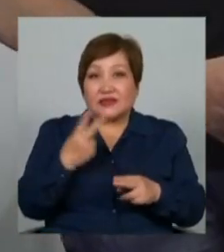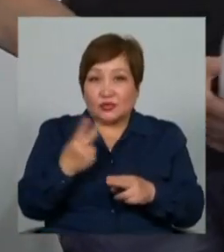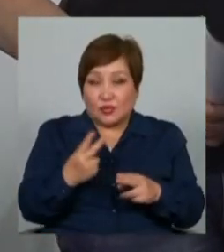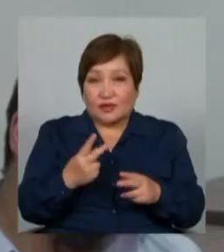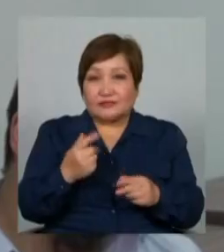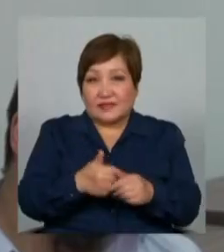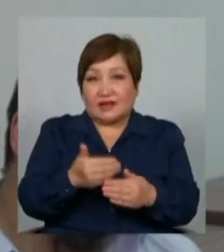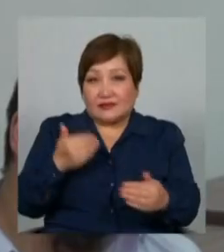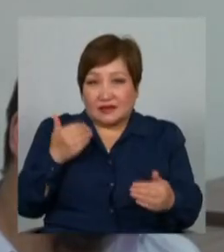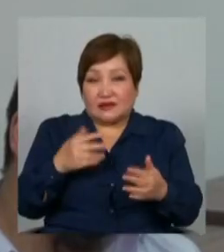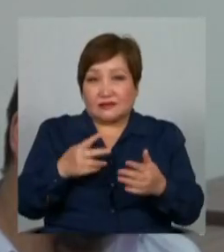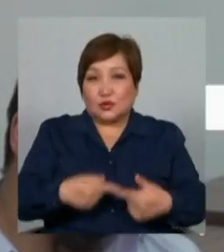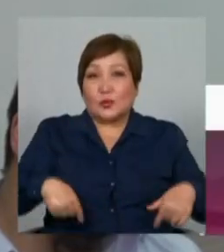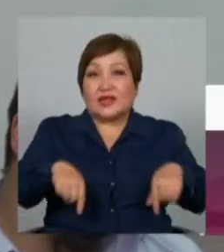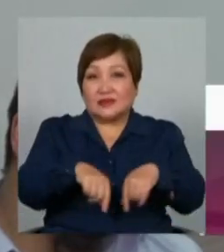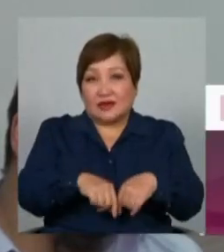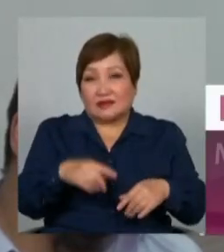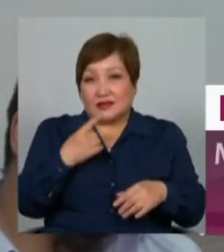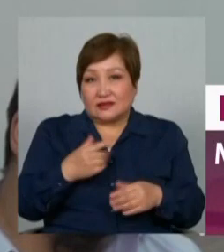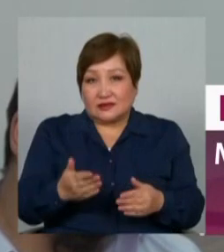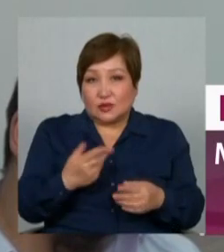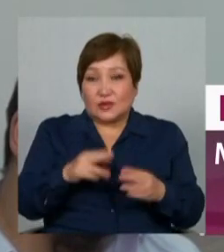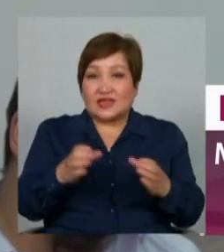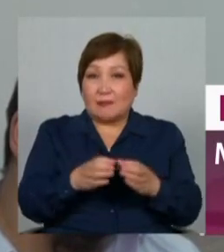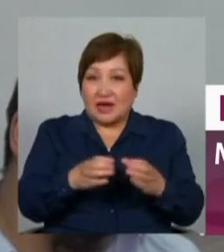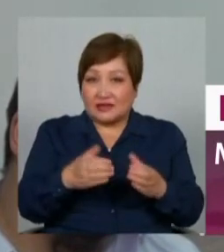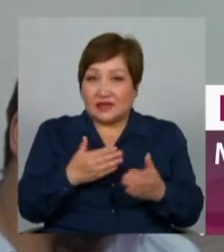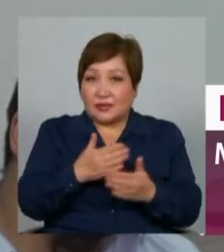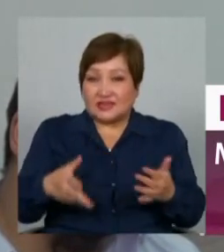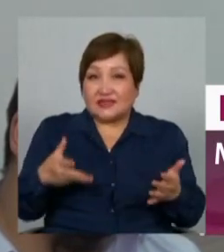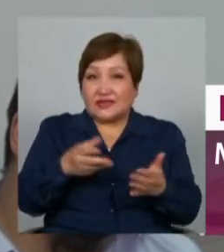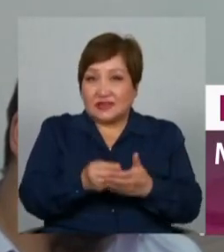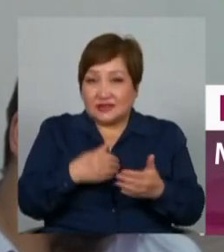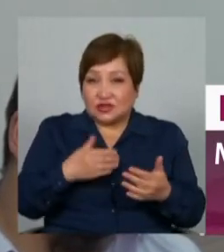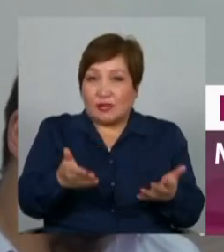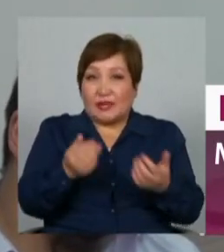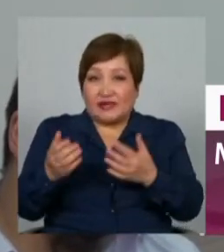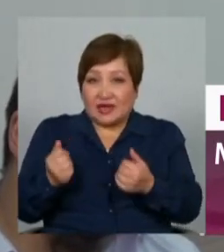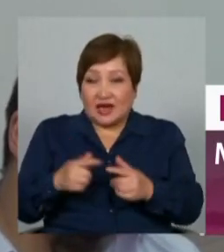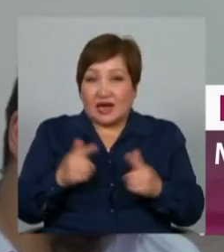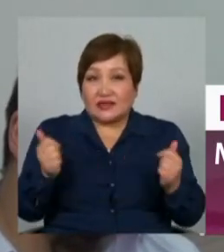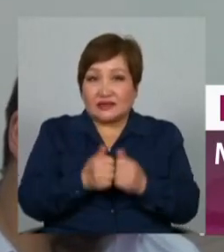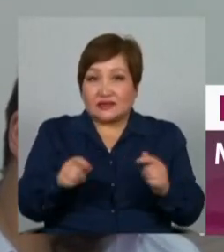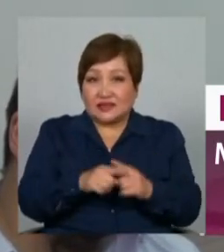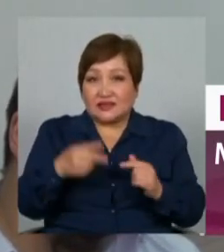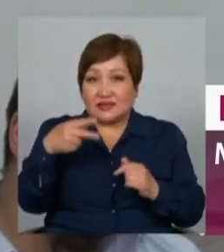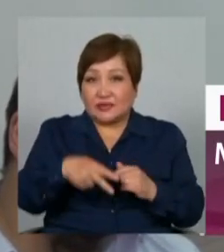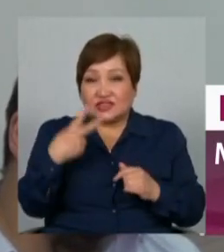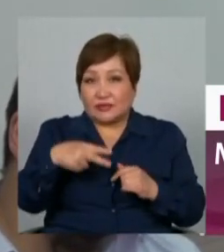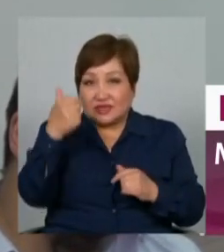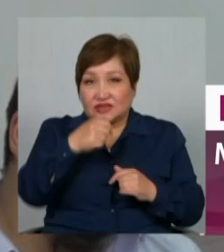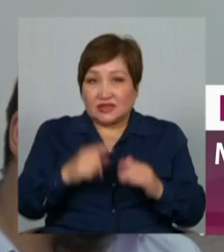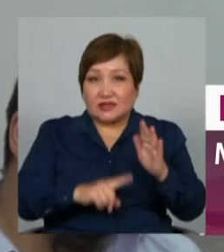ұйымдастырған. Біз осы компанияға инвестиция тарту үшін агенттік ретінде 2020 жылы жұмыс істеуге кірістік. Сол